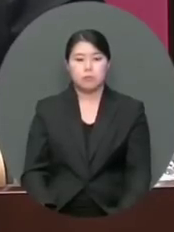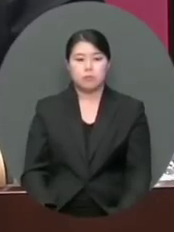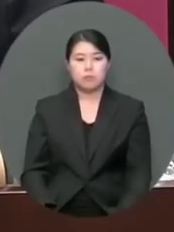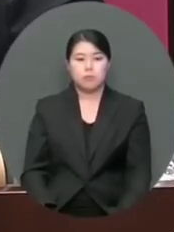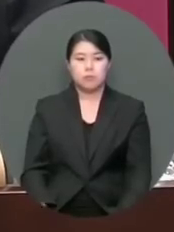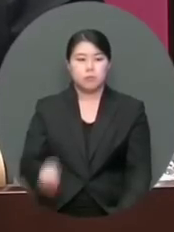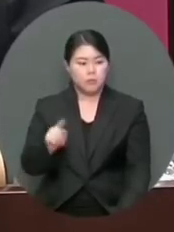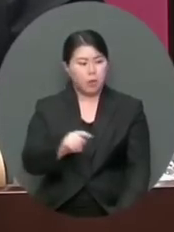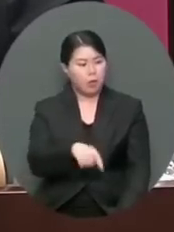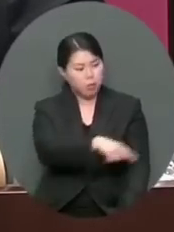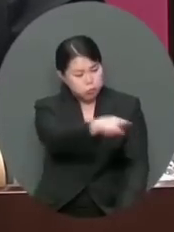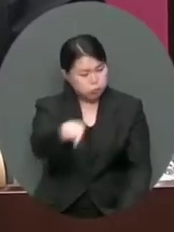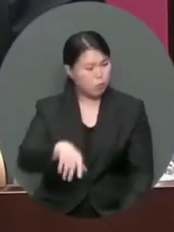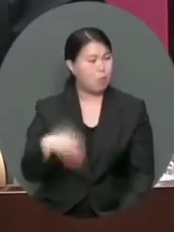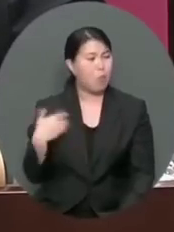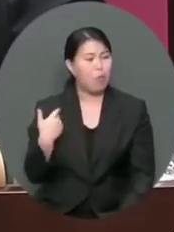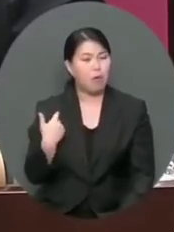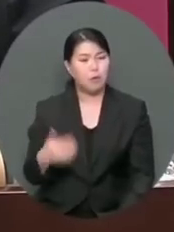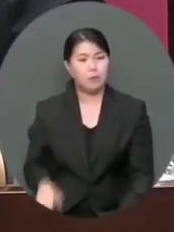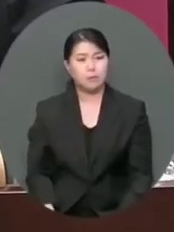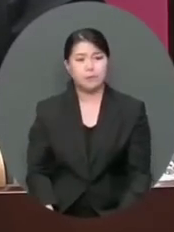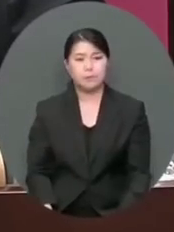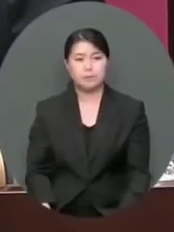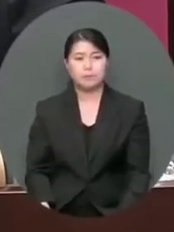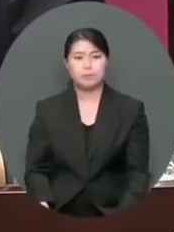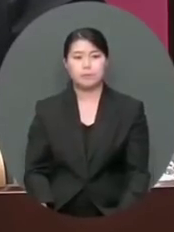아니 그건 의원님도 모르시잖아요.